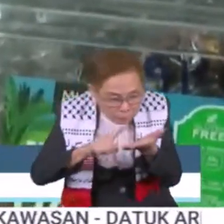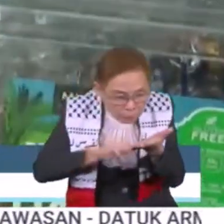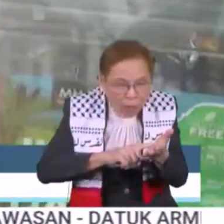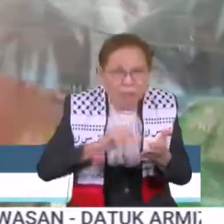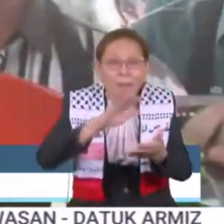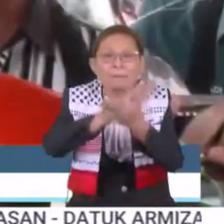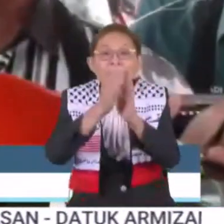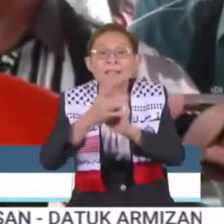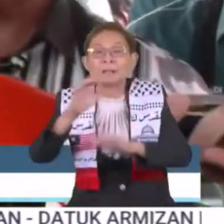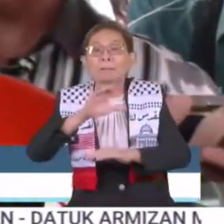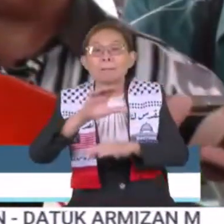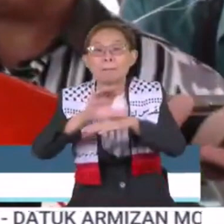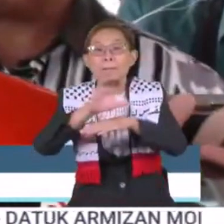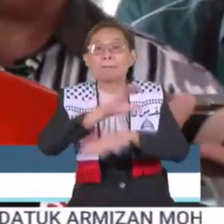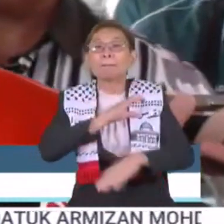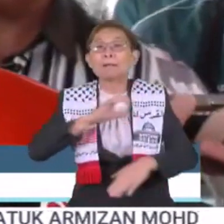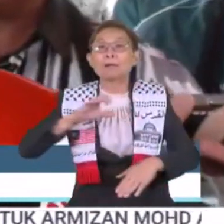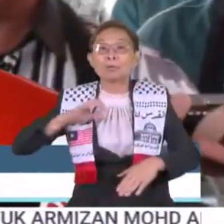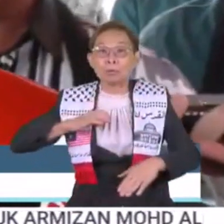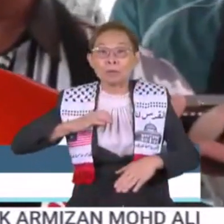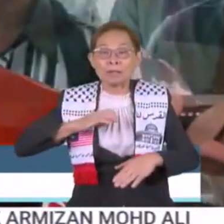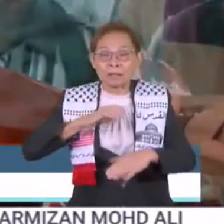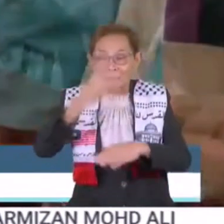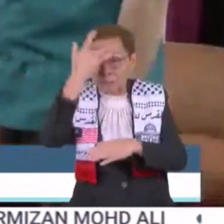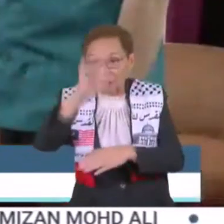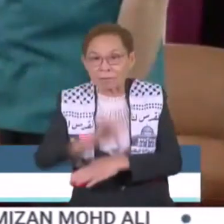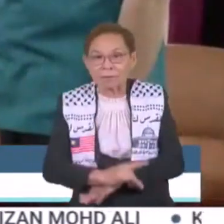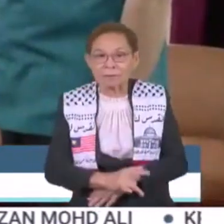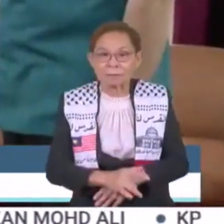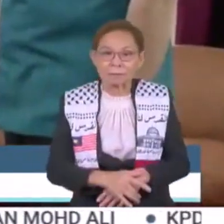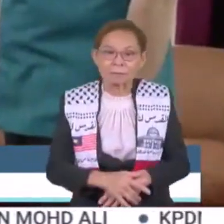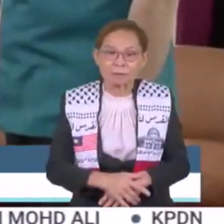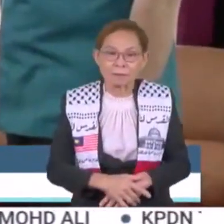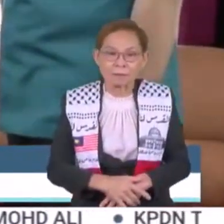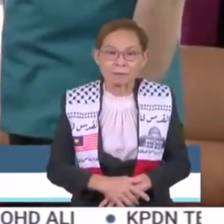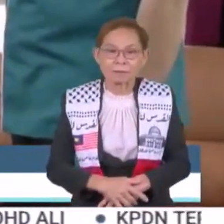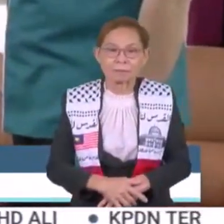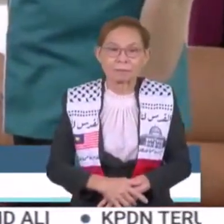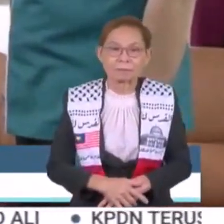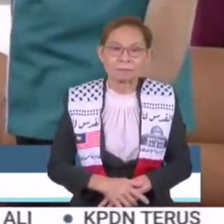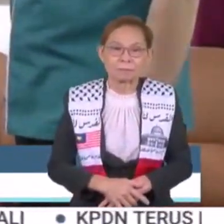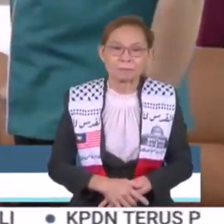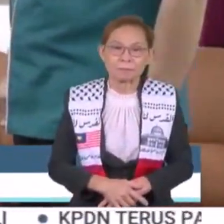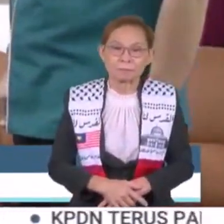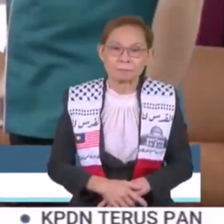pengguna yang bijak. Jadi bila dia buat cakna macam itu, insyaAllah.